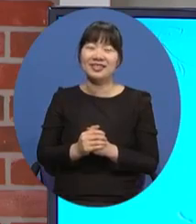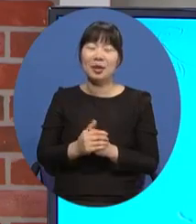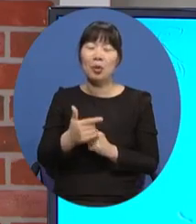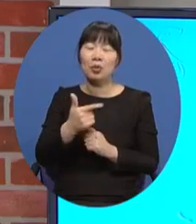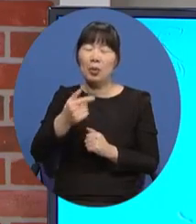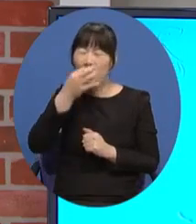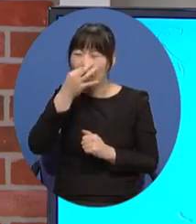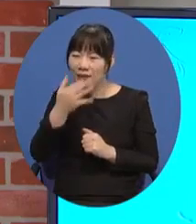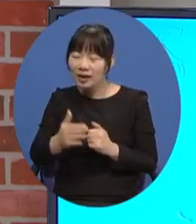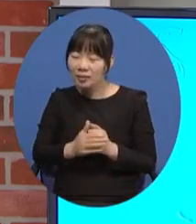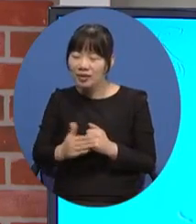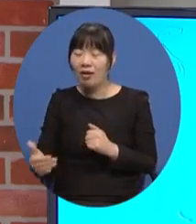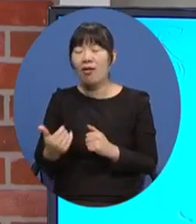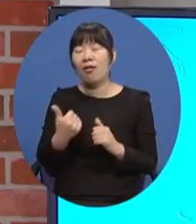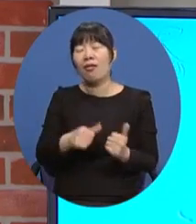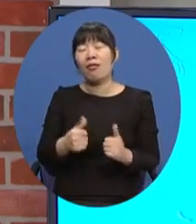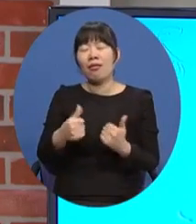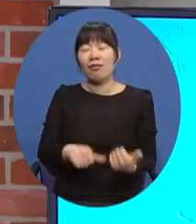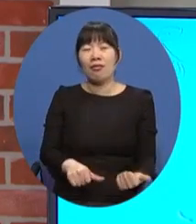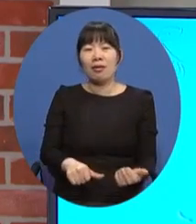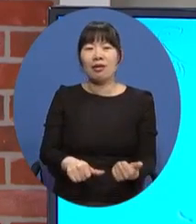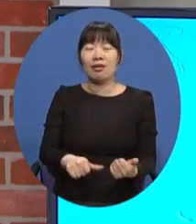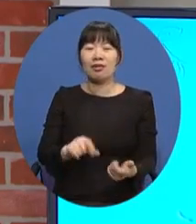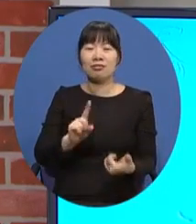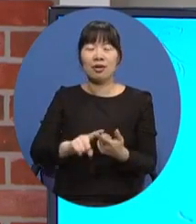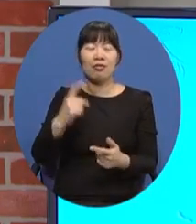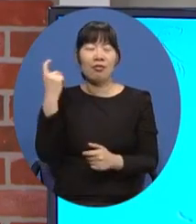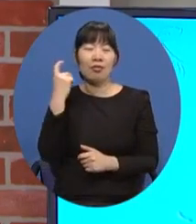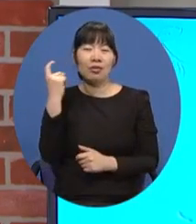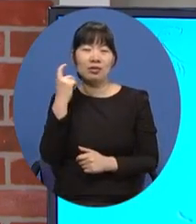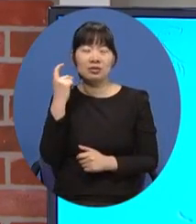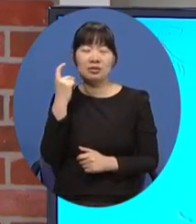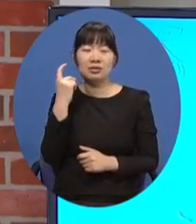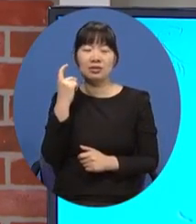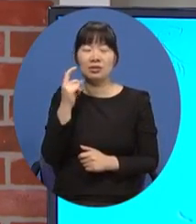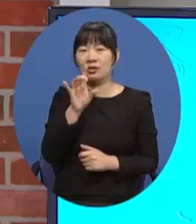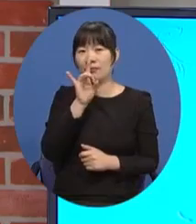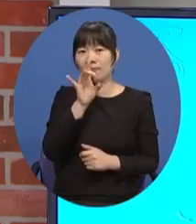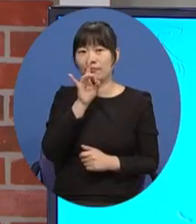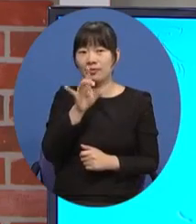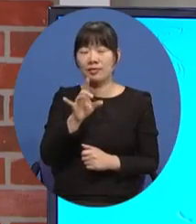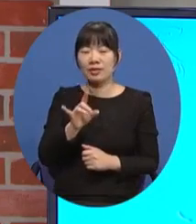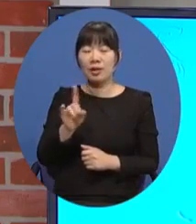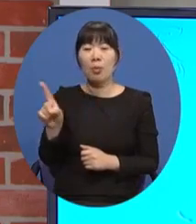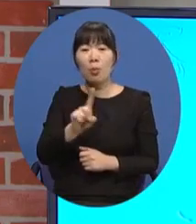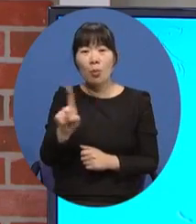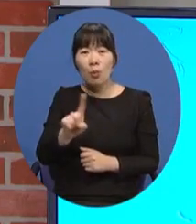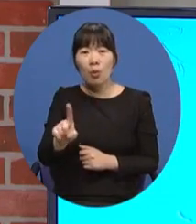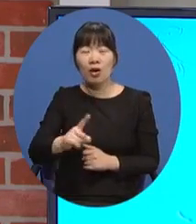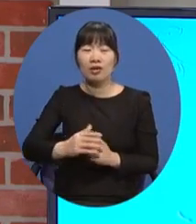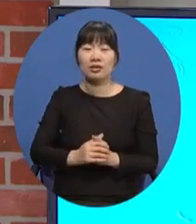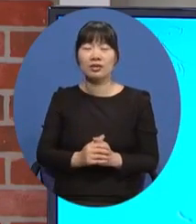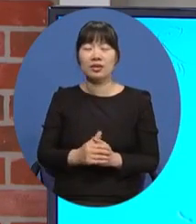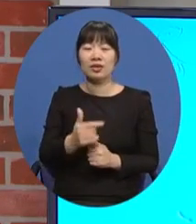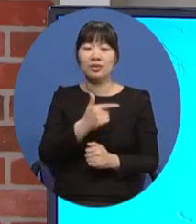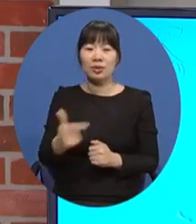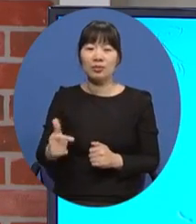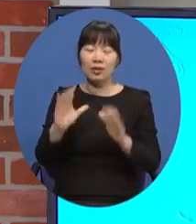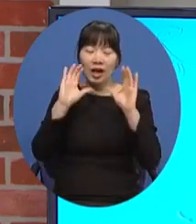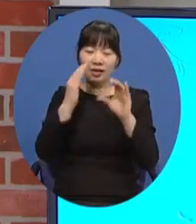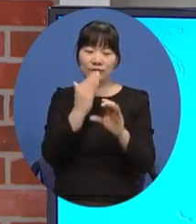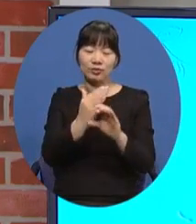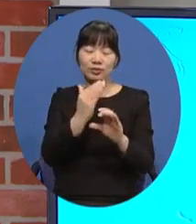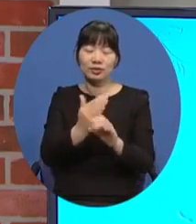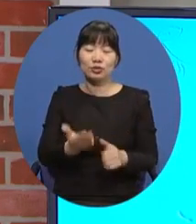너무 힘들어가지고 아이고 죽겠다 죽겠다 이런 소리를 해서는 안 되는데 그것이 뭐냐 너무 아이